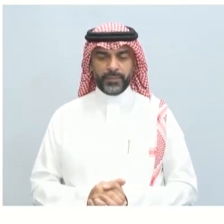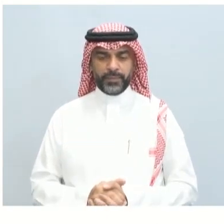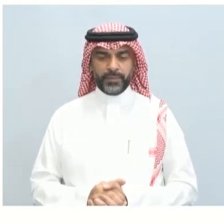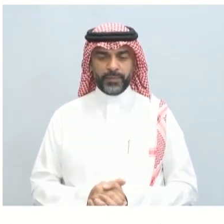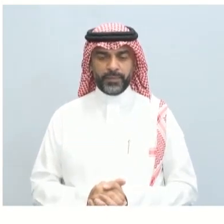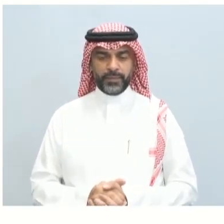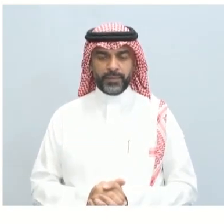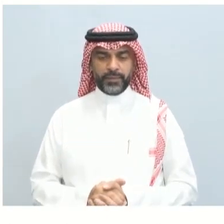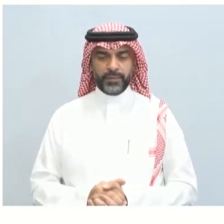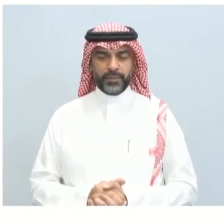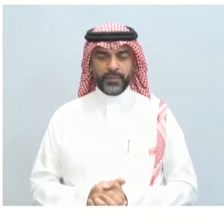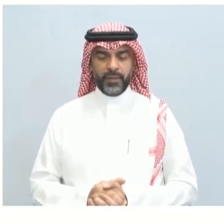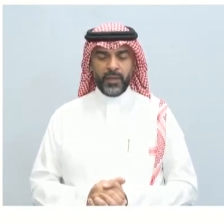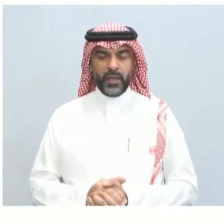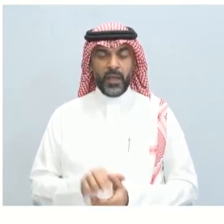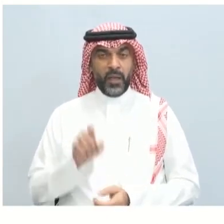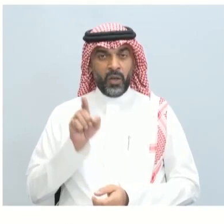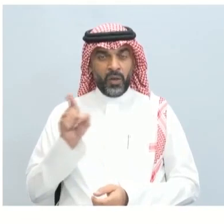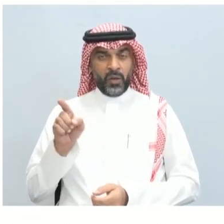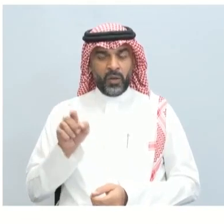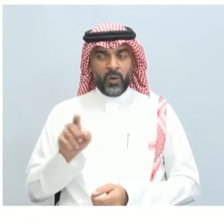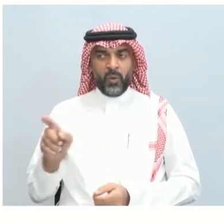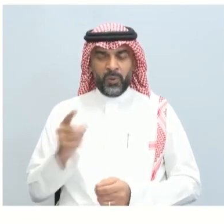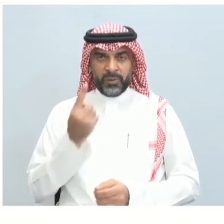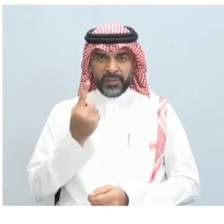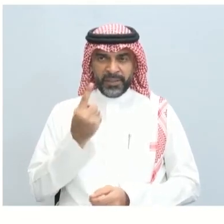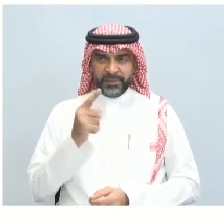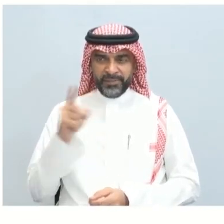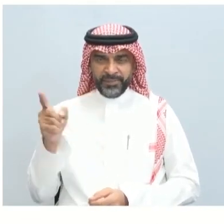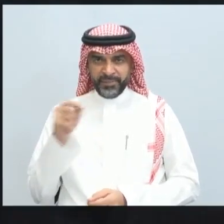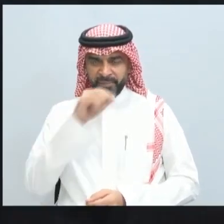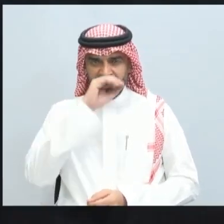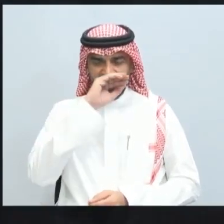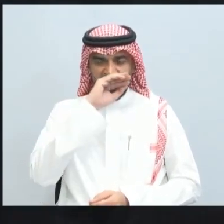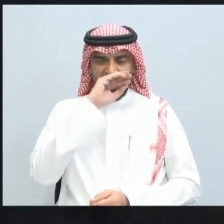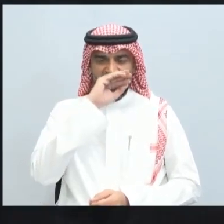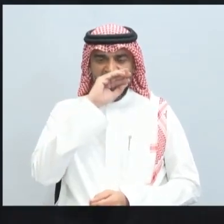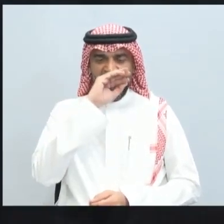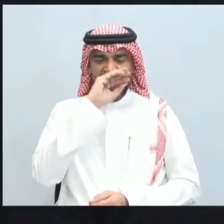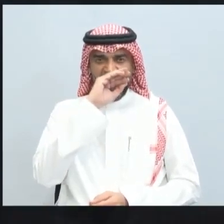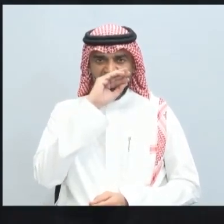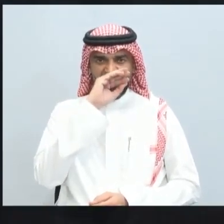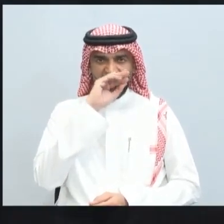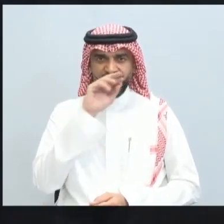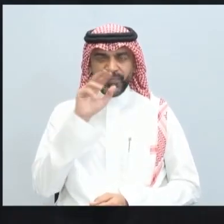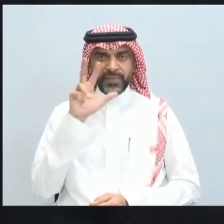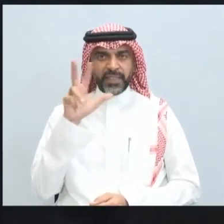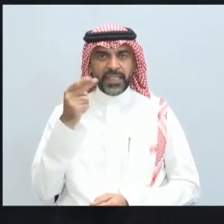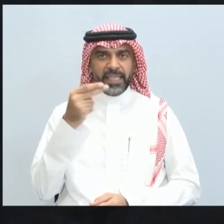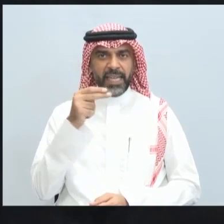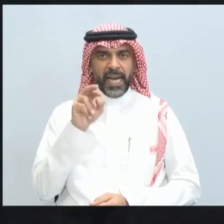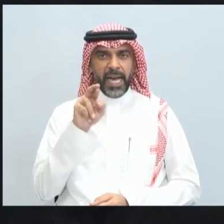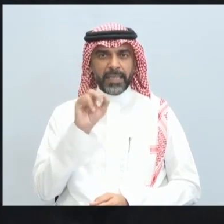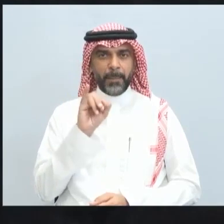ابن مريم عليه السلام انه احد اولي العزم من الرسل انه احد